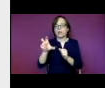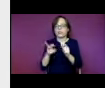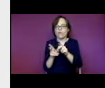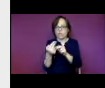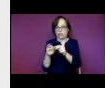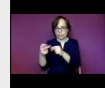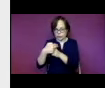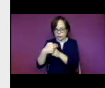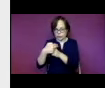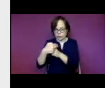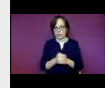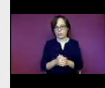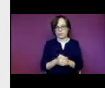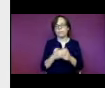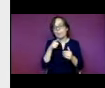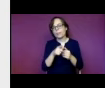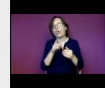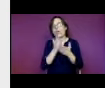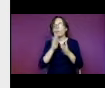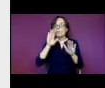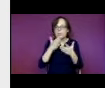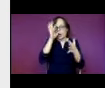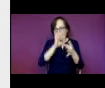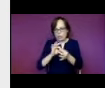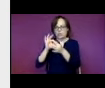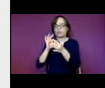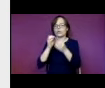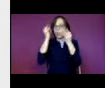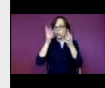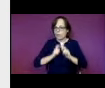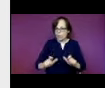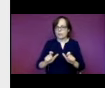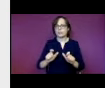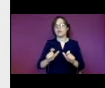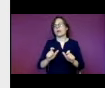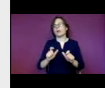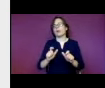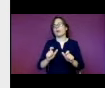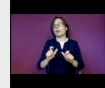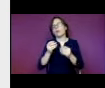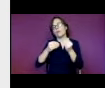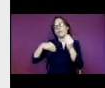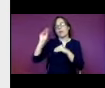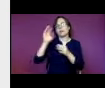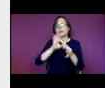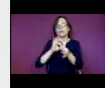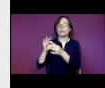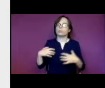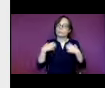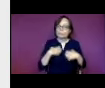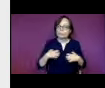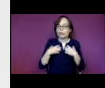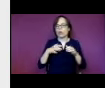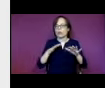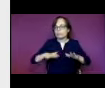mniej z kulturą wiejską czy z ludowością i folklorem, a bardziej z naturą i przestrzenią